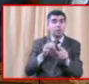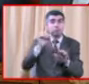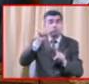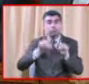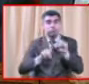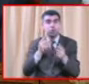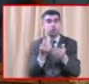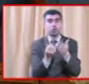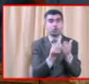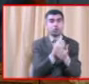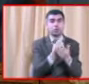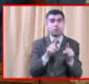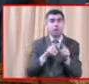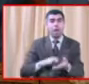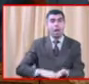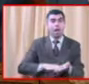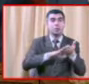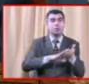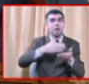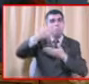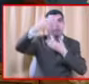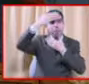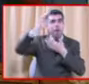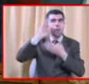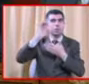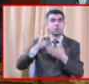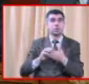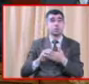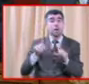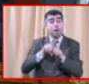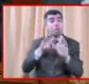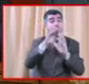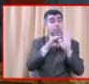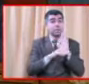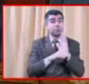الحضارية لبلادنا، الأمر هو بين يدي اللجنة.